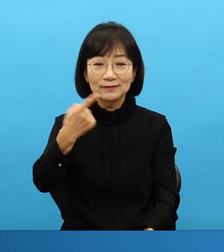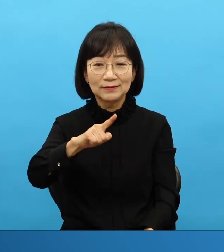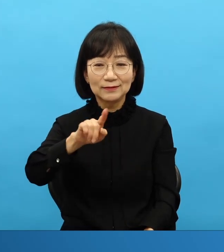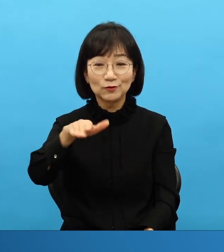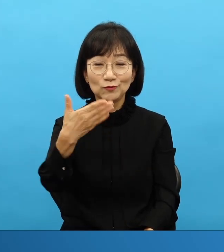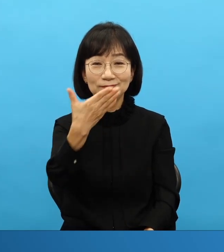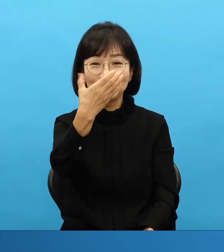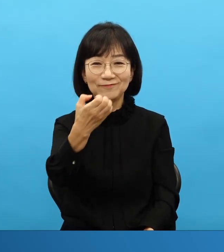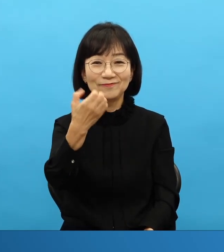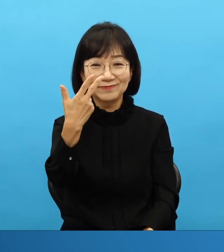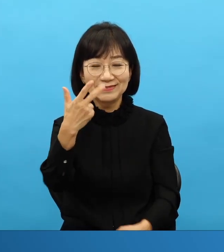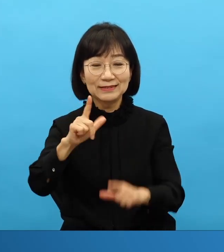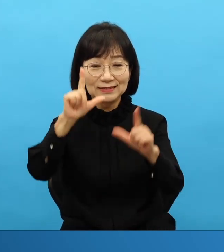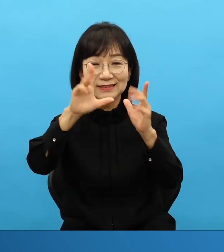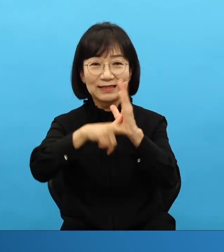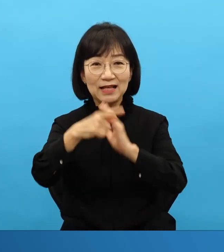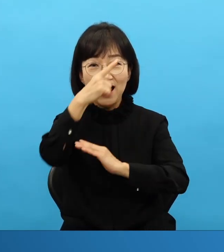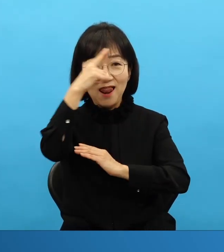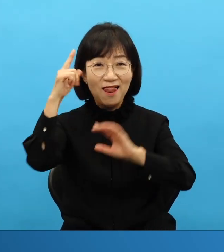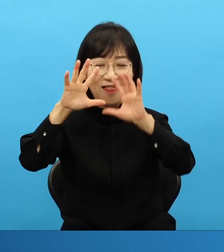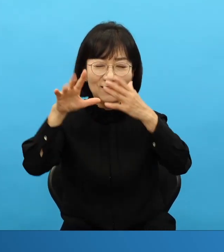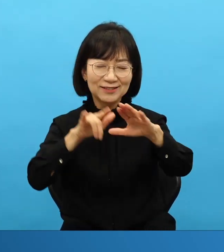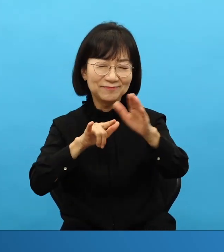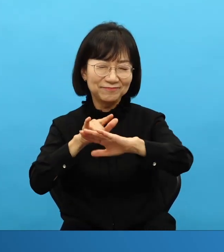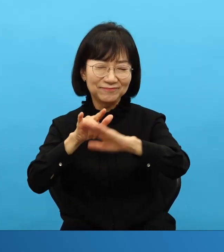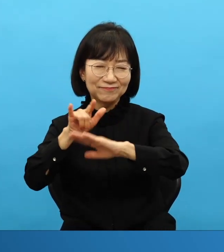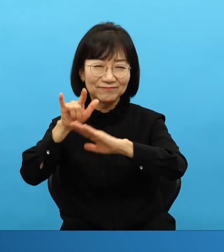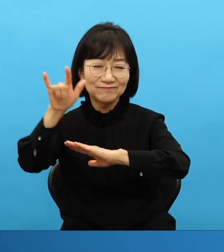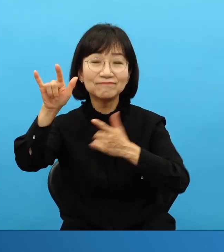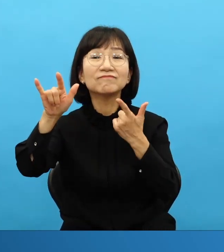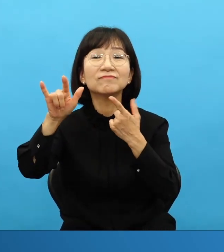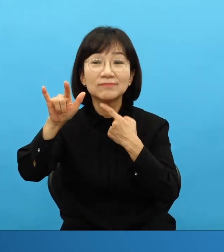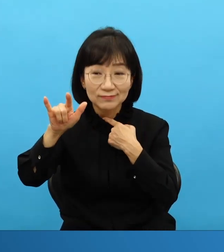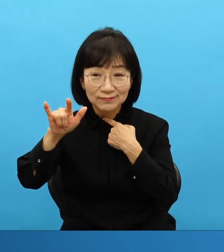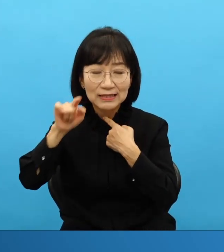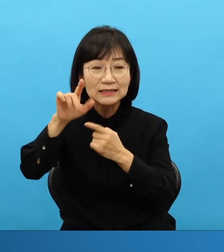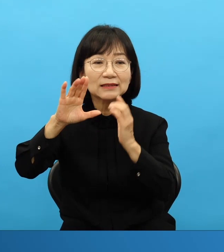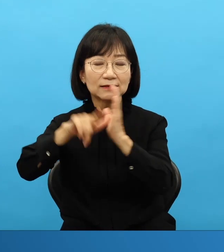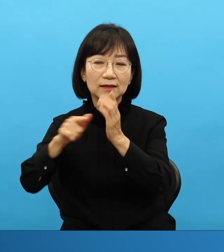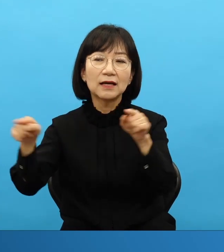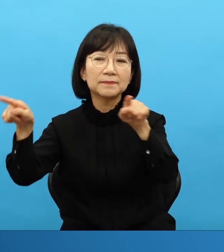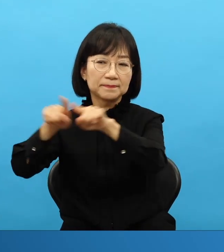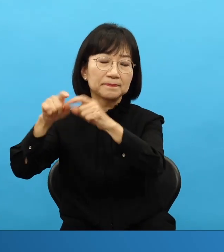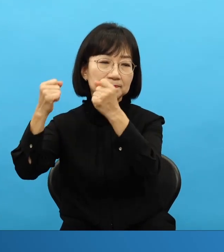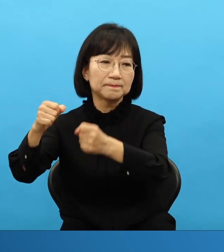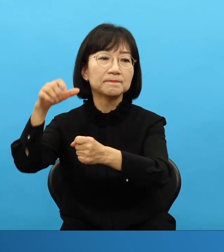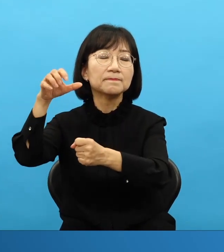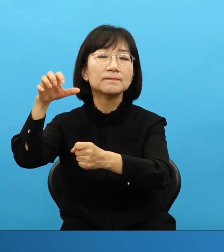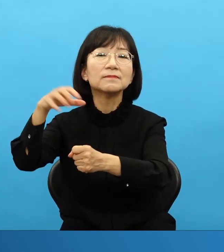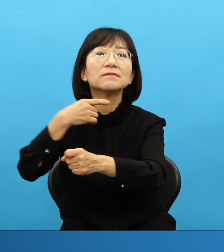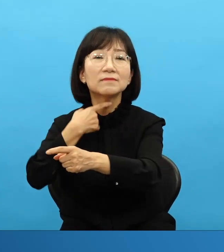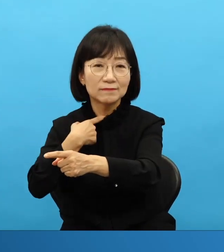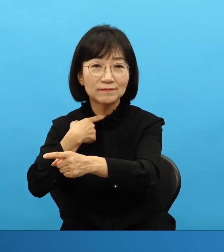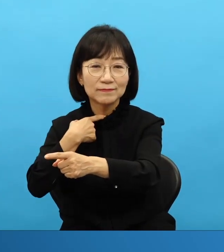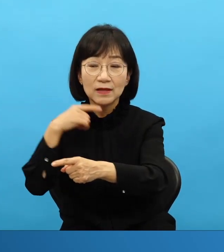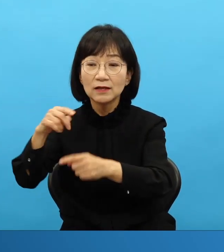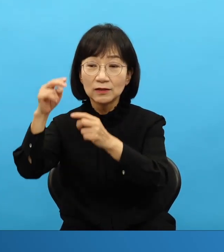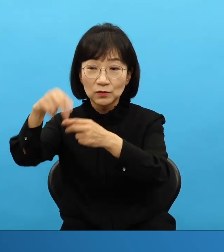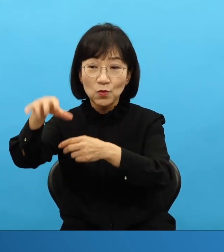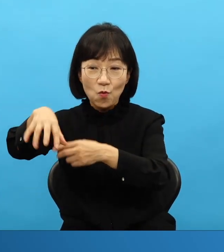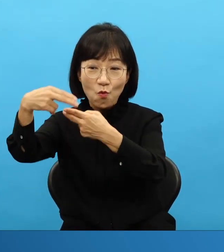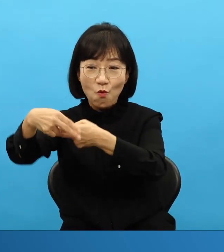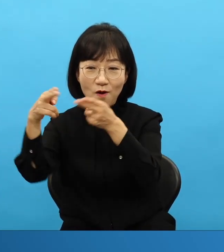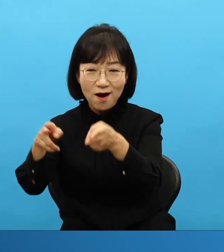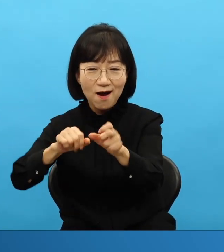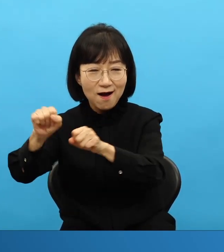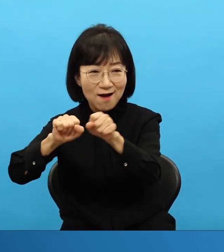갔는데 거기에 계셨어요. 我97年去俄罗斯的时候，他在那里， 거기서 이제 다락방 운동을 한 거예요. 他